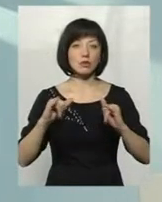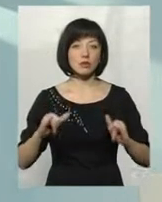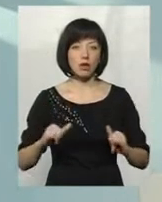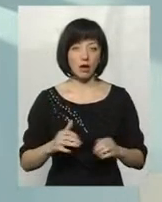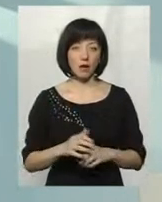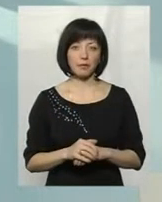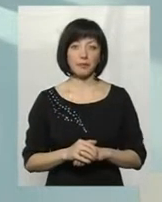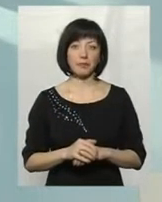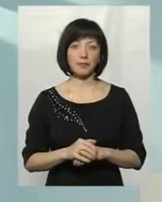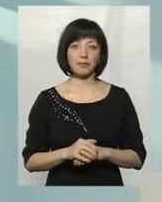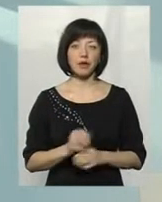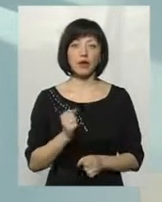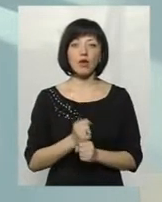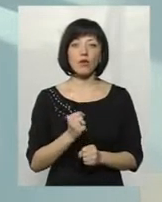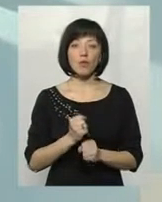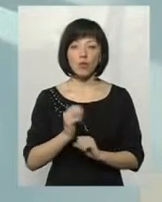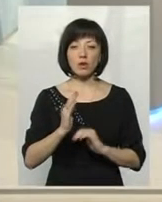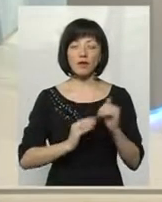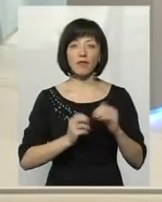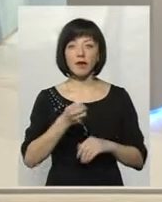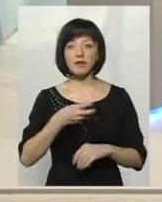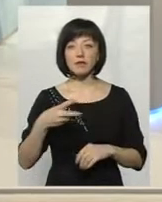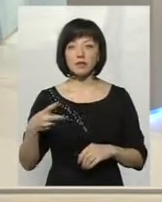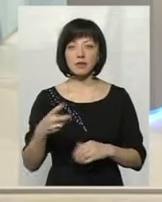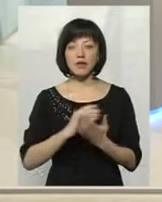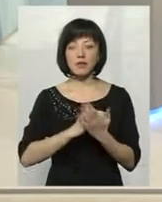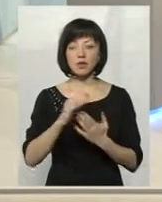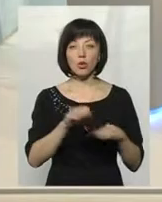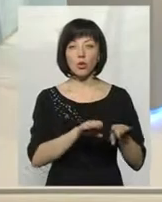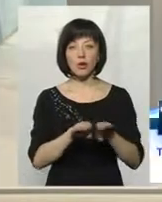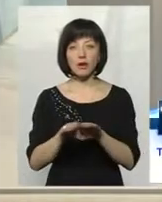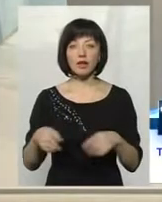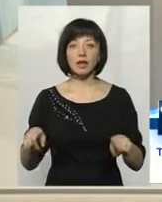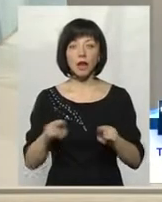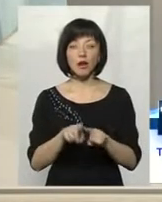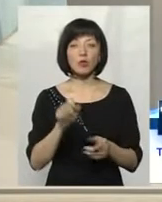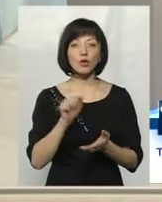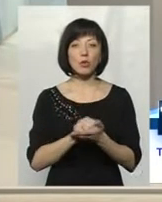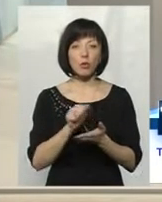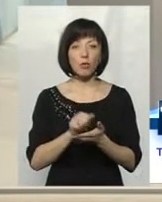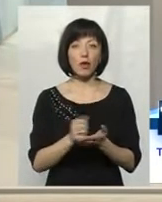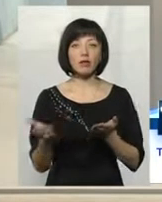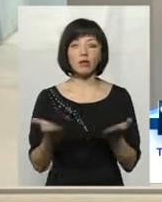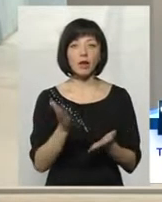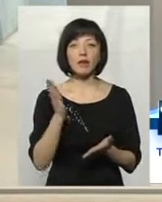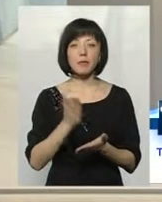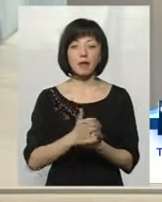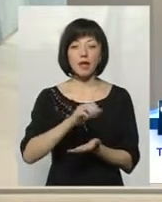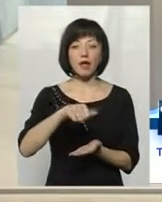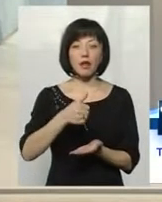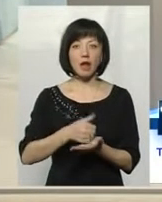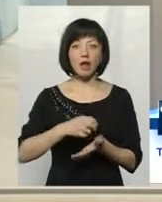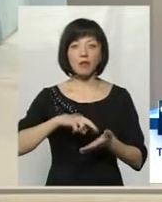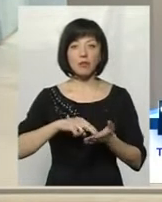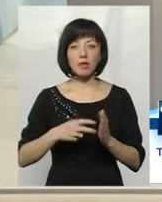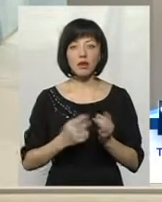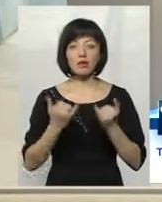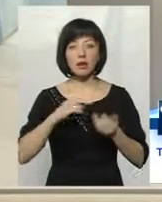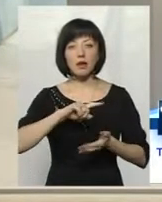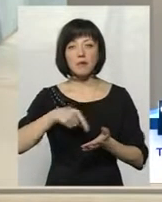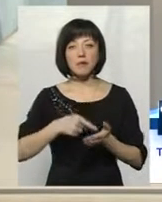Тобто робота фахівців високого рівня над таким документом, яким є генеральний план, вона для міста